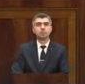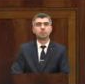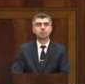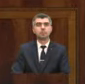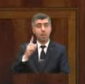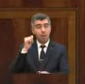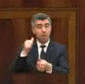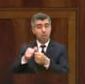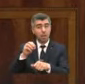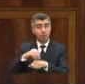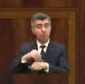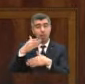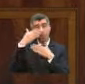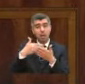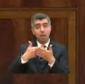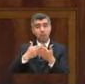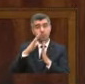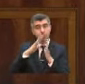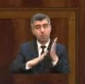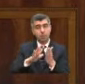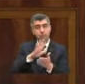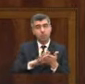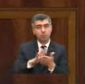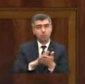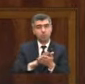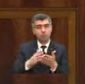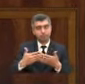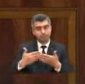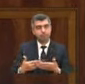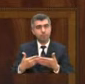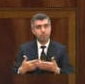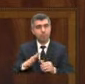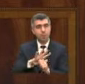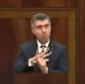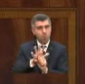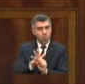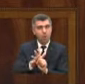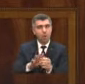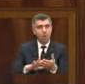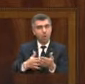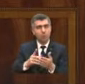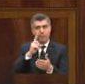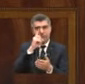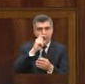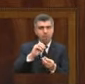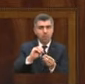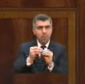كنذكروا بأن بلادنا فعلا ونحن نعيش في ظل الجائحة وتداعياتها وإكراهاتها